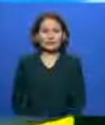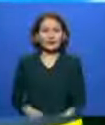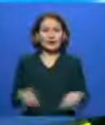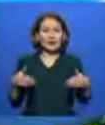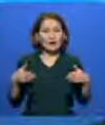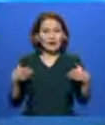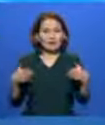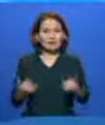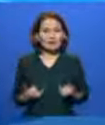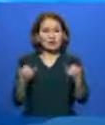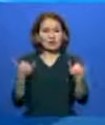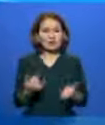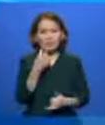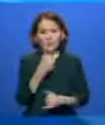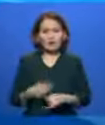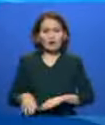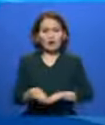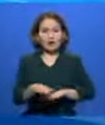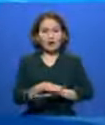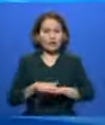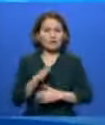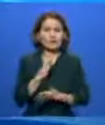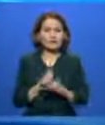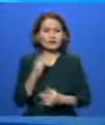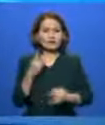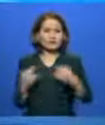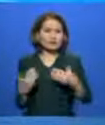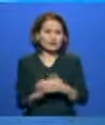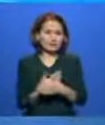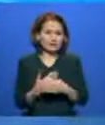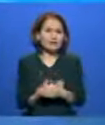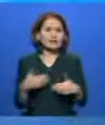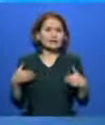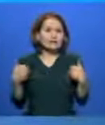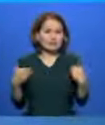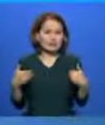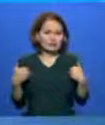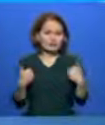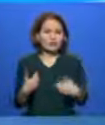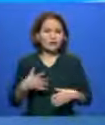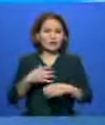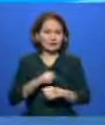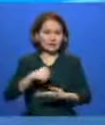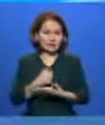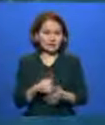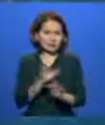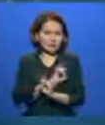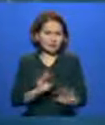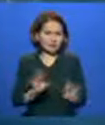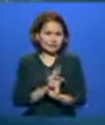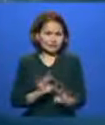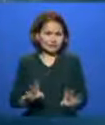Кешарық хабар арнасында жаңалықтар. Студияда сурды аудармашы Самал Жантемір, және мен Әсел Акбарова, қазір көретіндеріңіз.